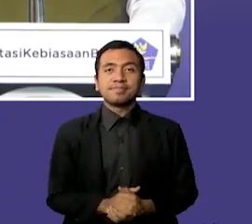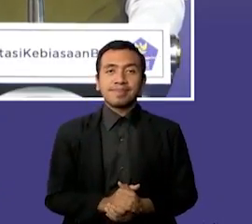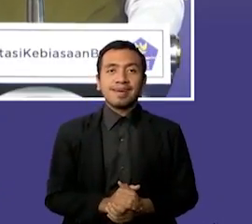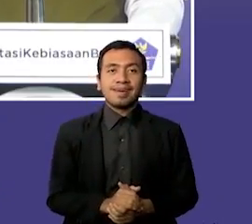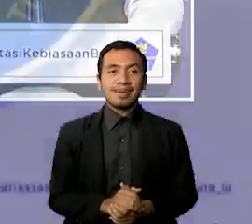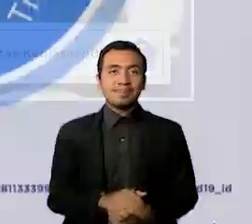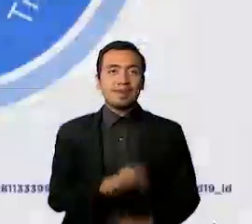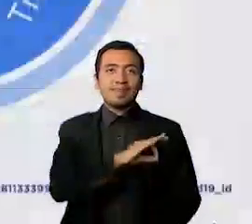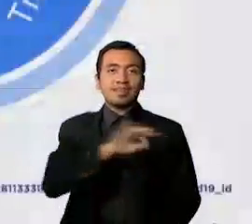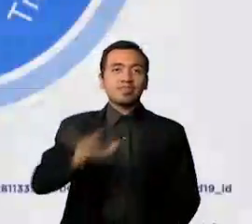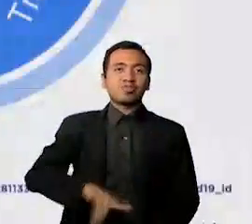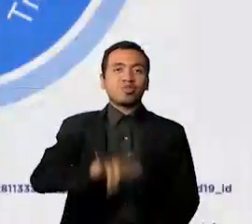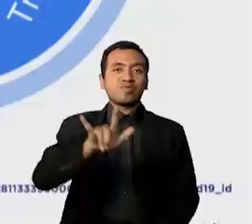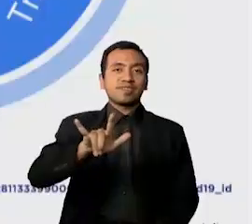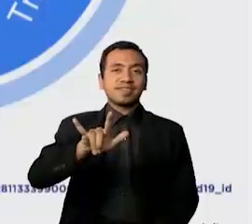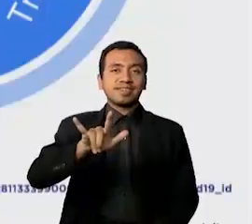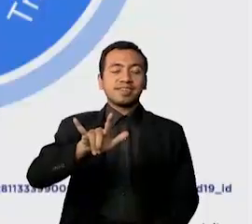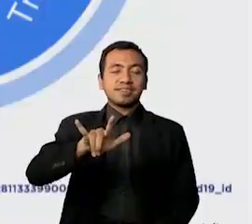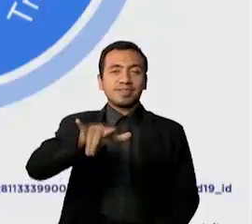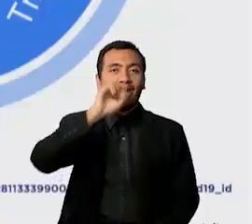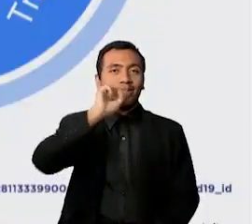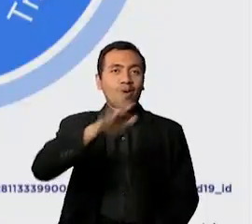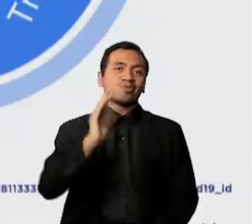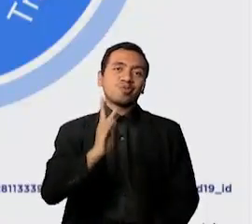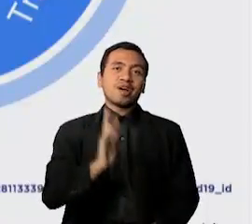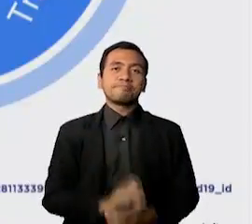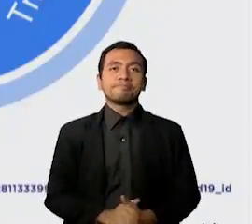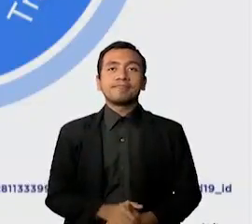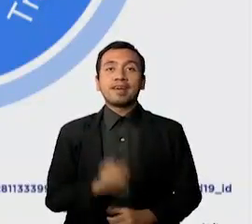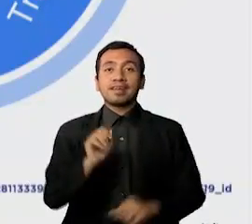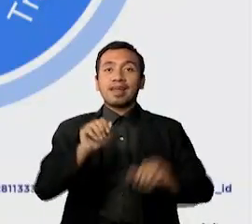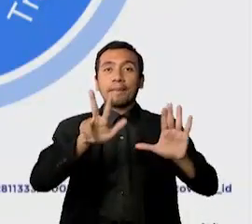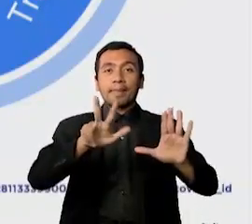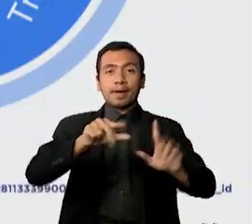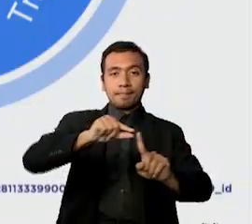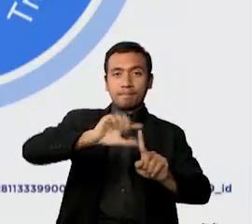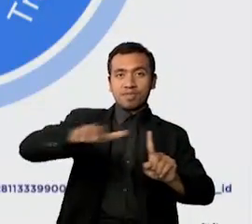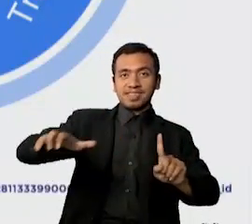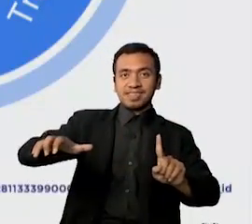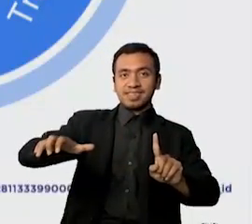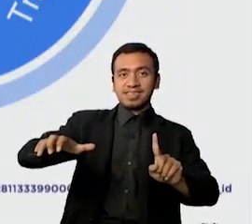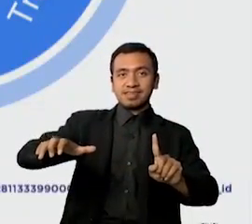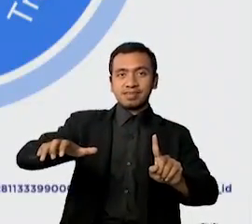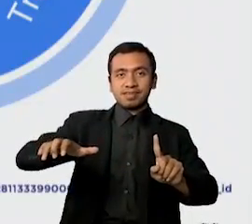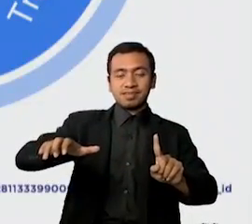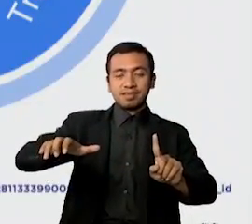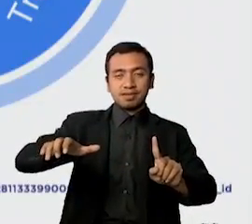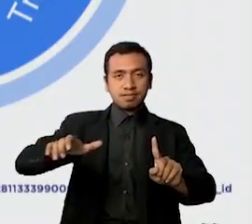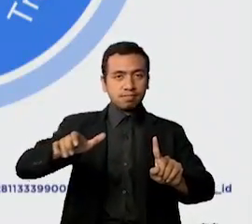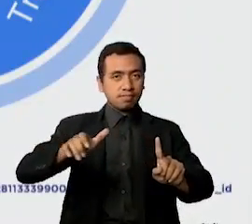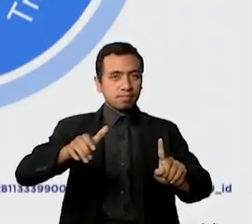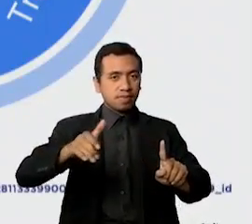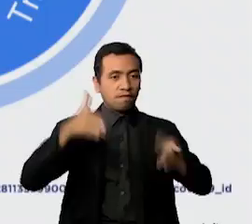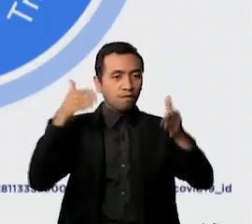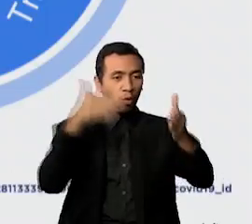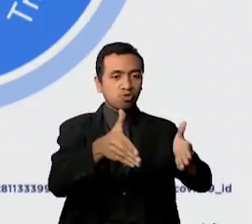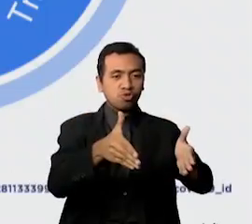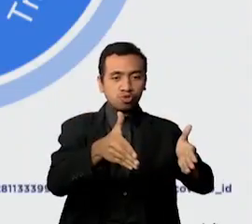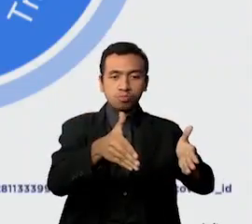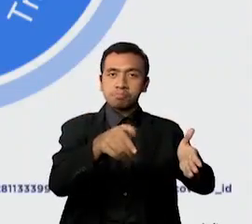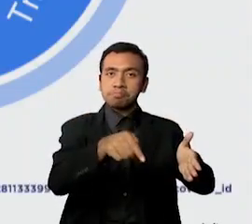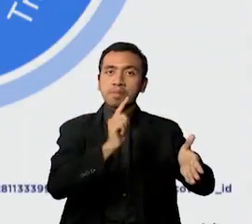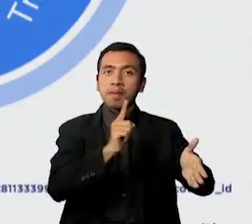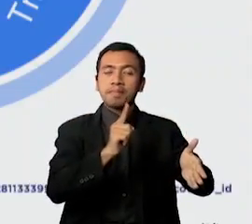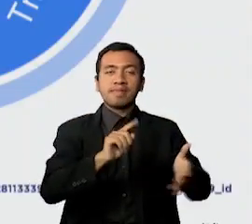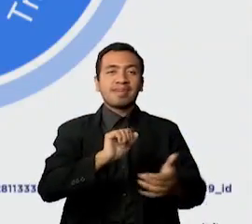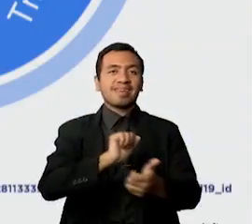oleh Presiden Republik Indonesia, Presiden Jokowi. Ada 8 provinsi yang menjadi perhatian karena